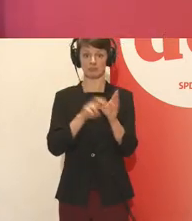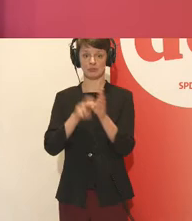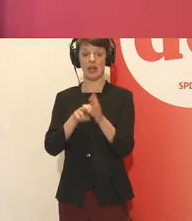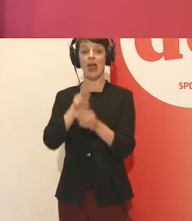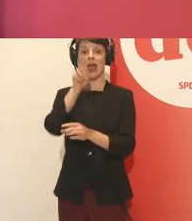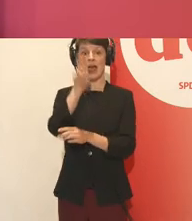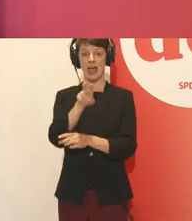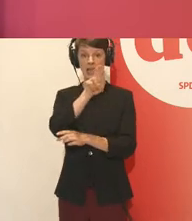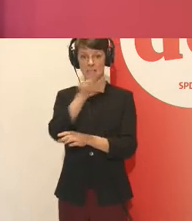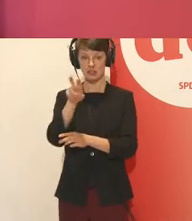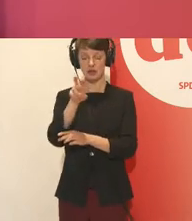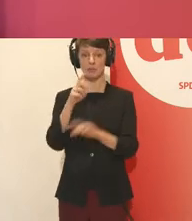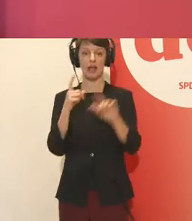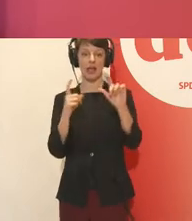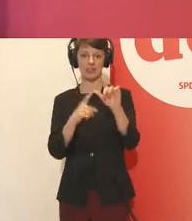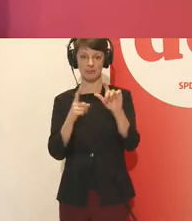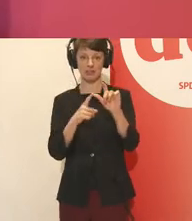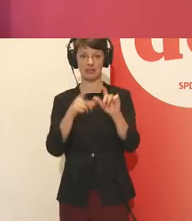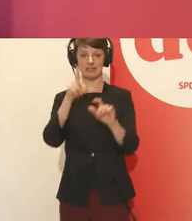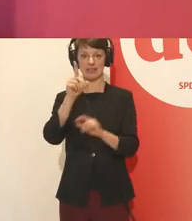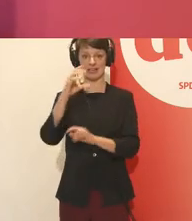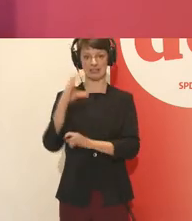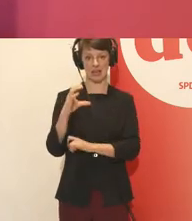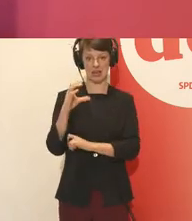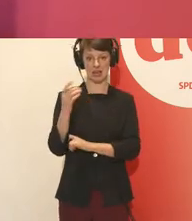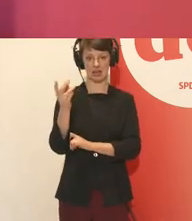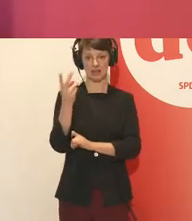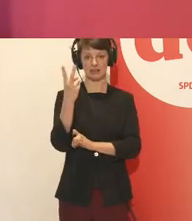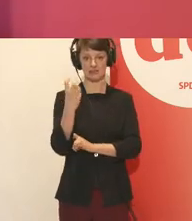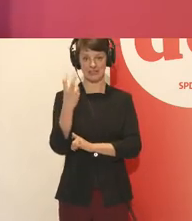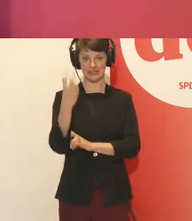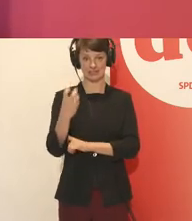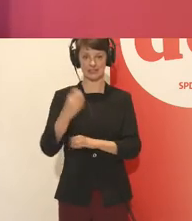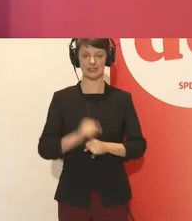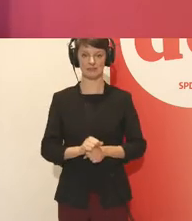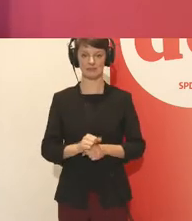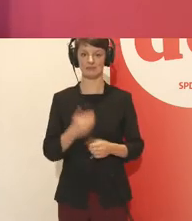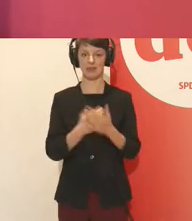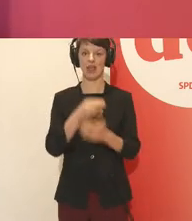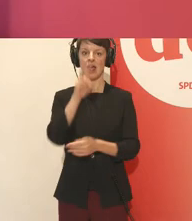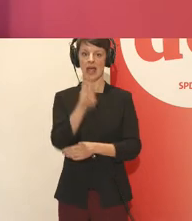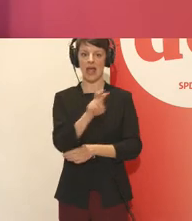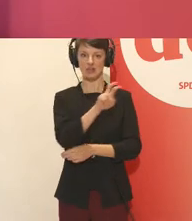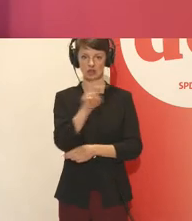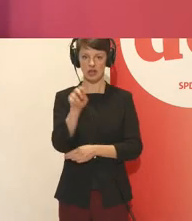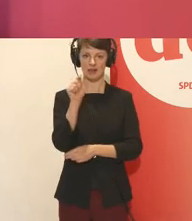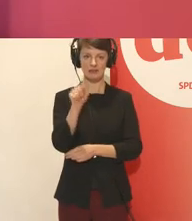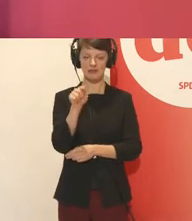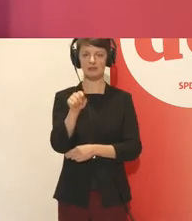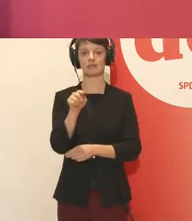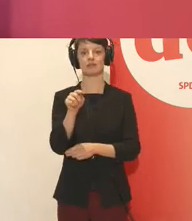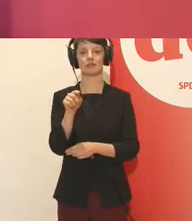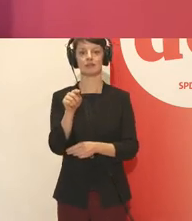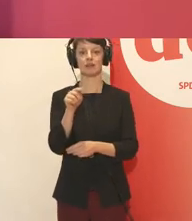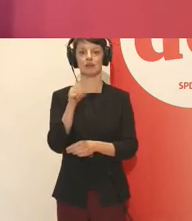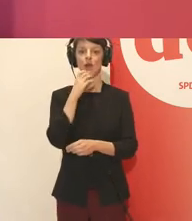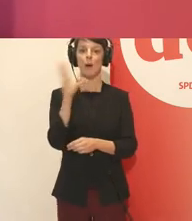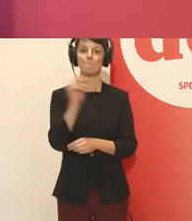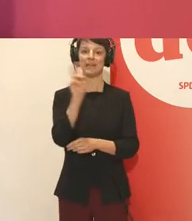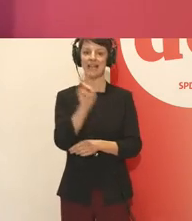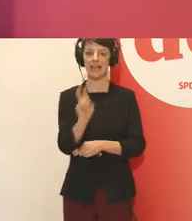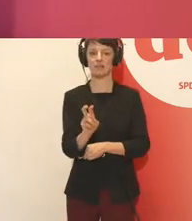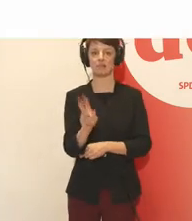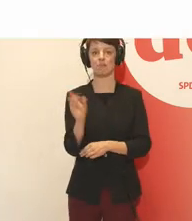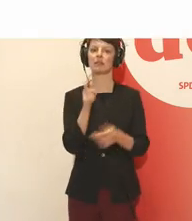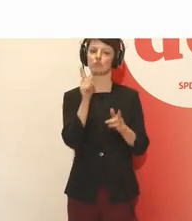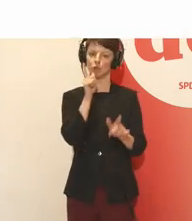hashtag spd.de c20 unter diesem hashtag werden wir auch ein bischen mitlesen es